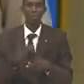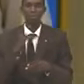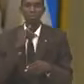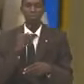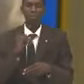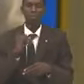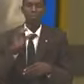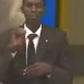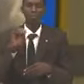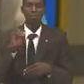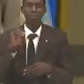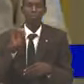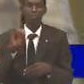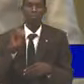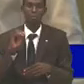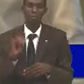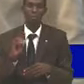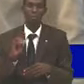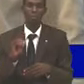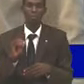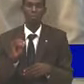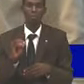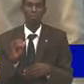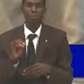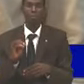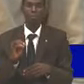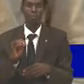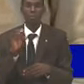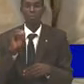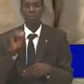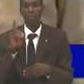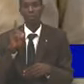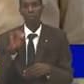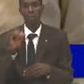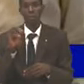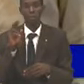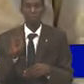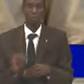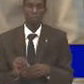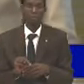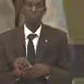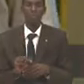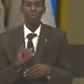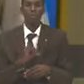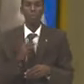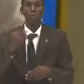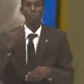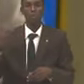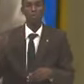j'ai été invité à ce programme depuis le premier jour